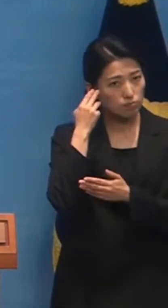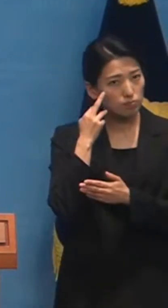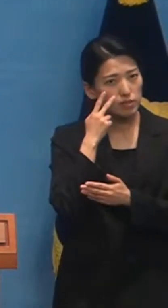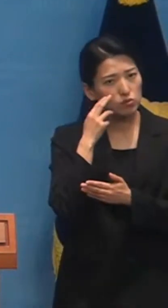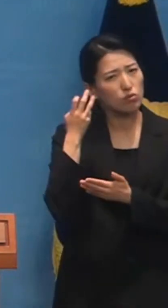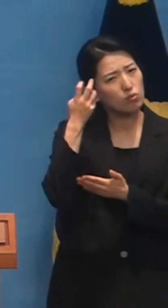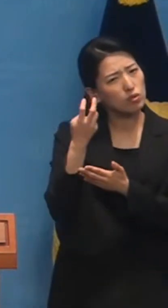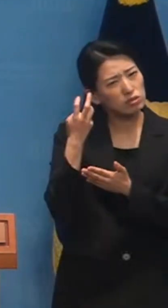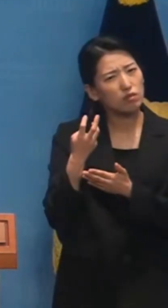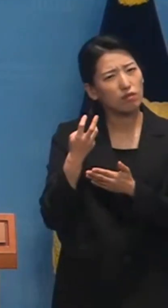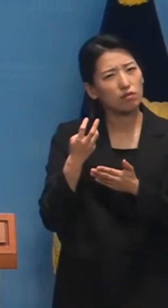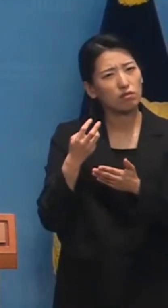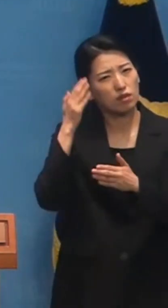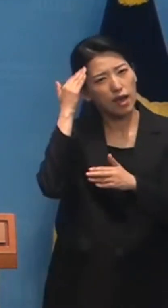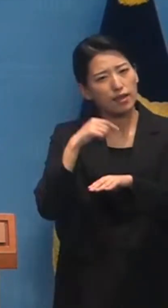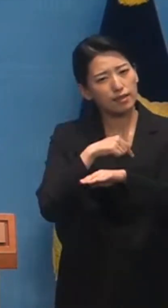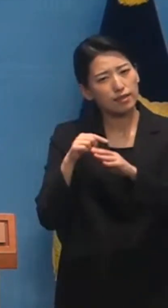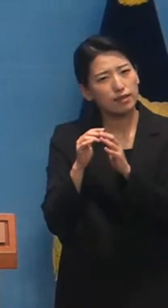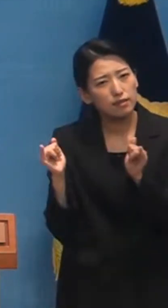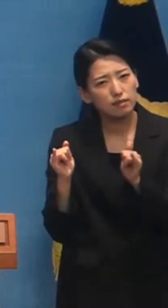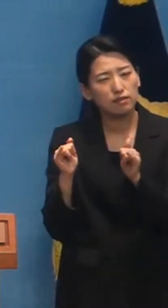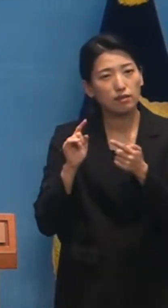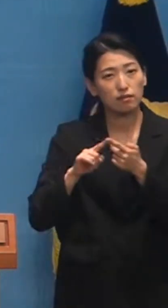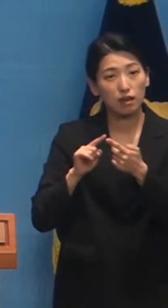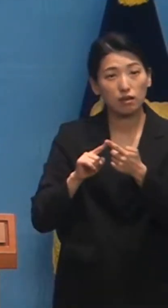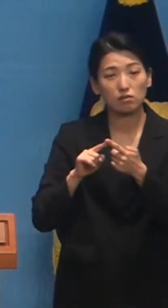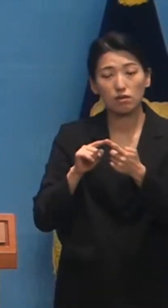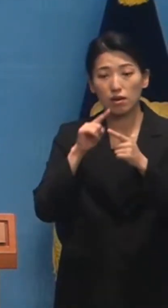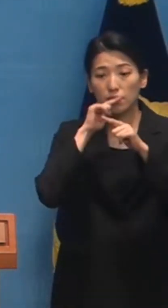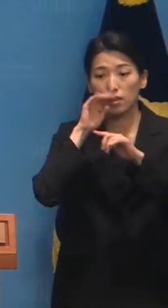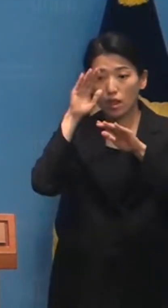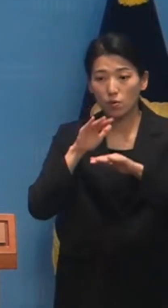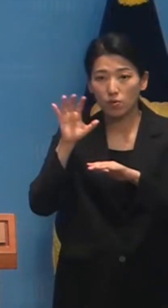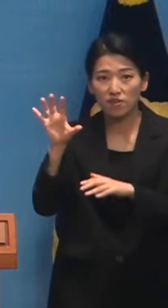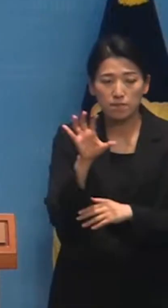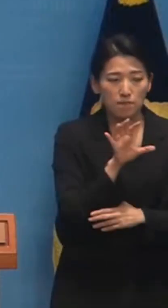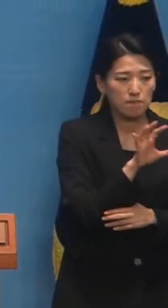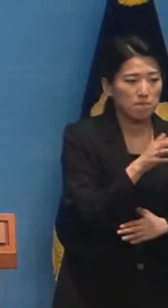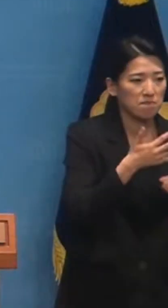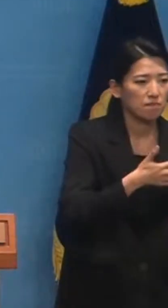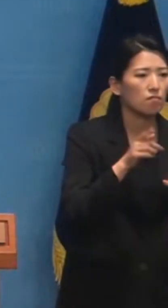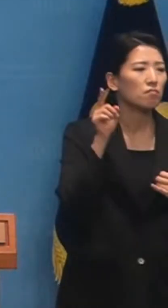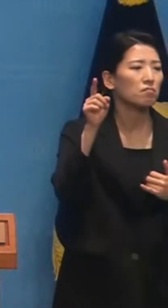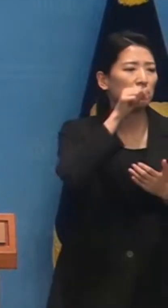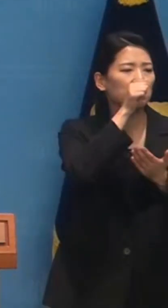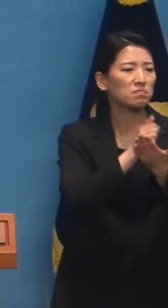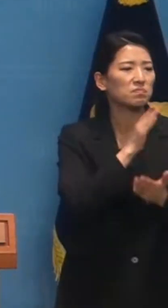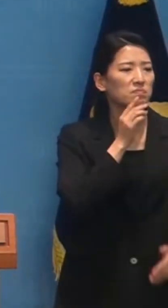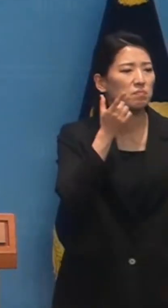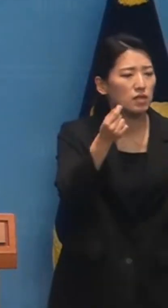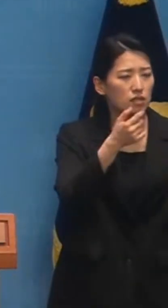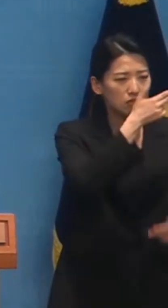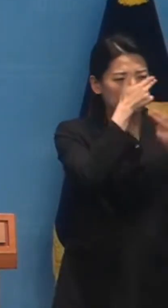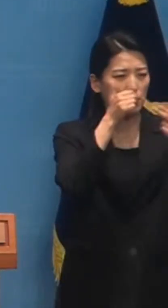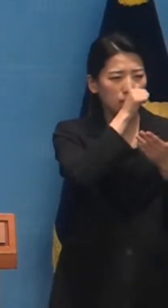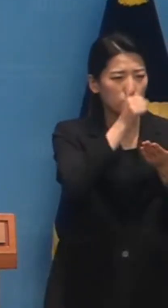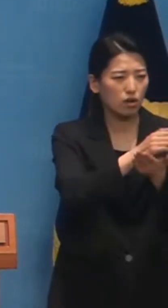다루면서 단순 고발 사실을 혐의가 확정된 범죄인 것처럼 반전적으로